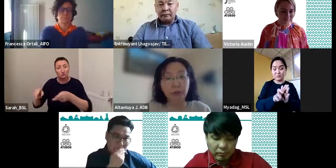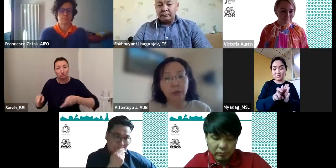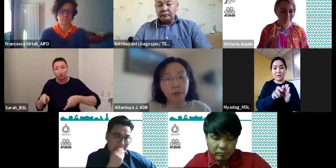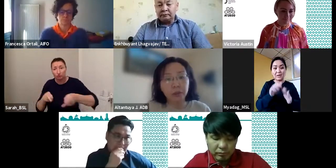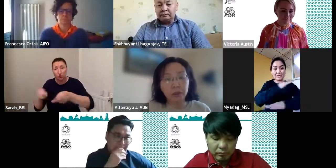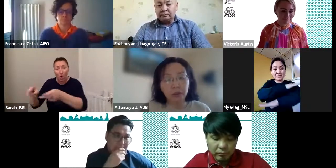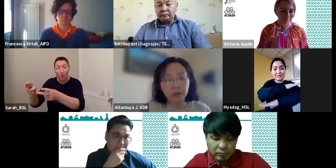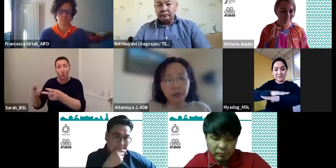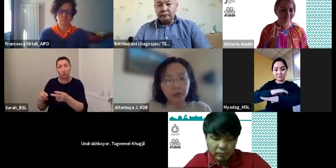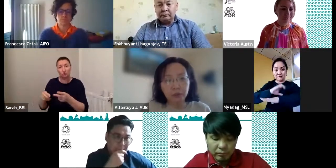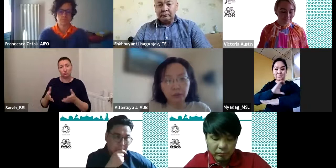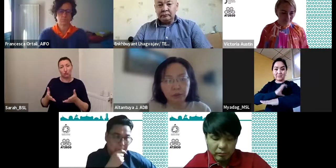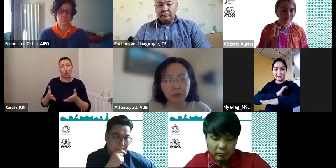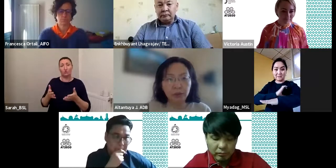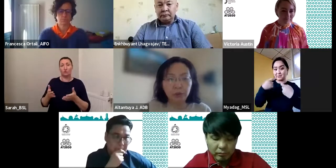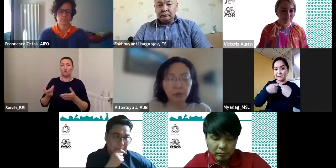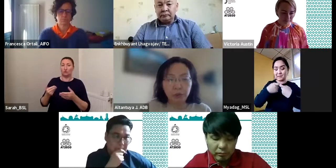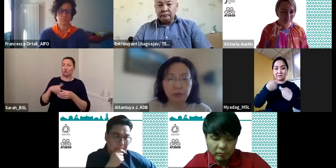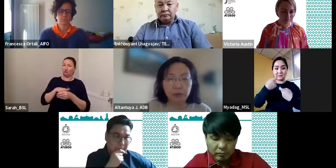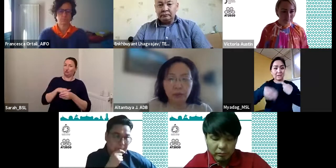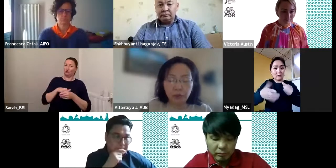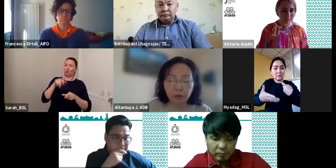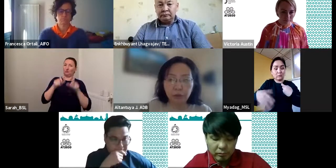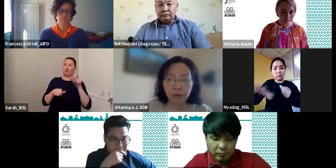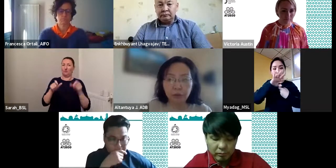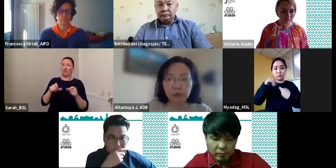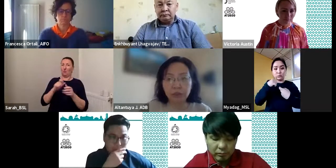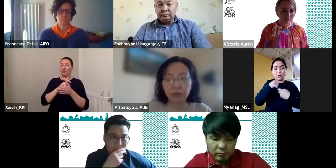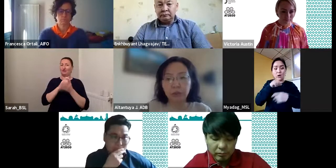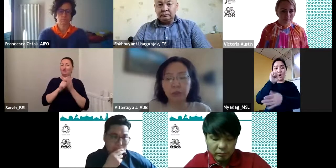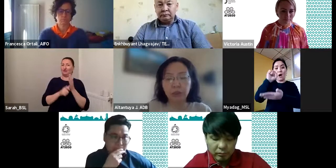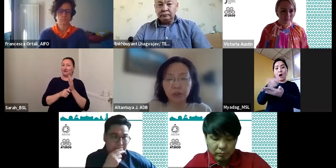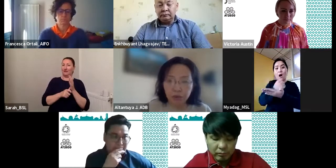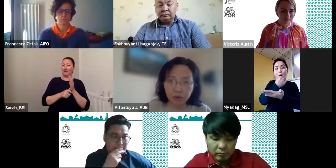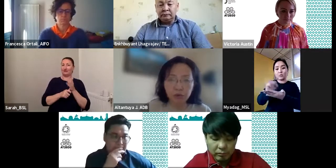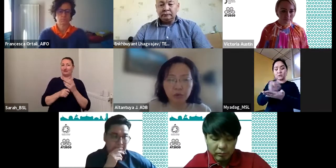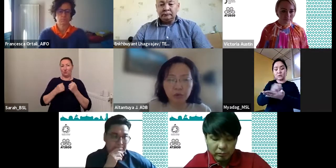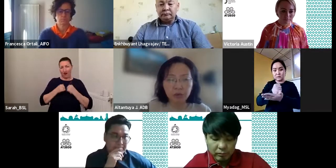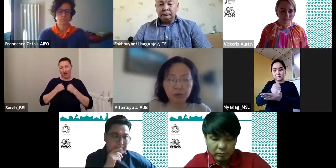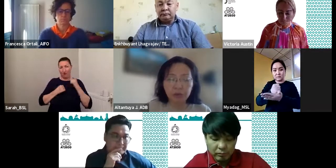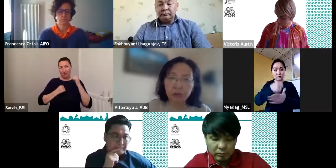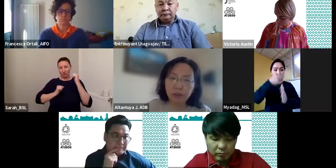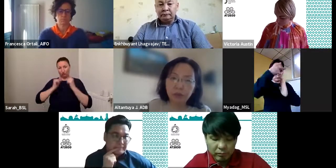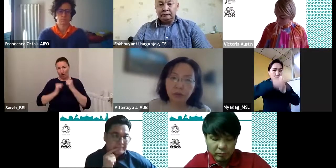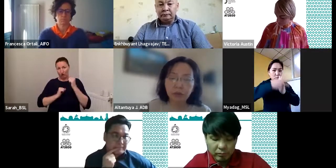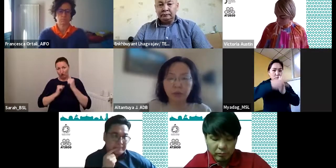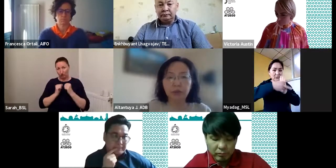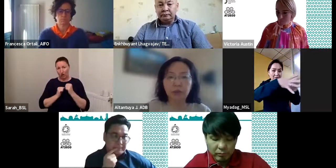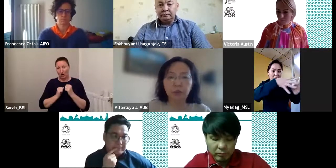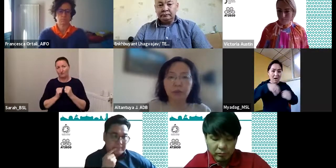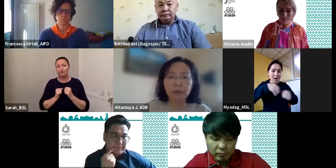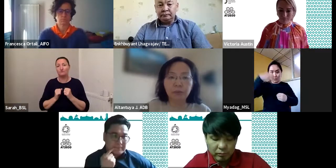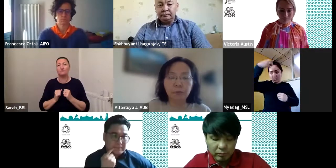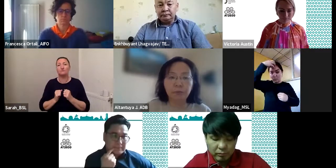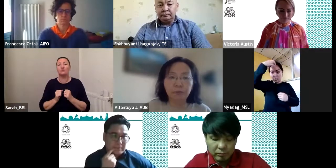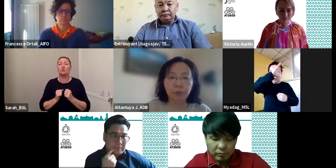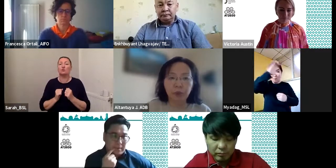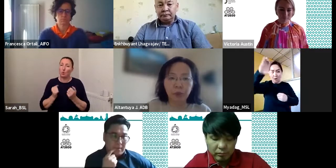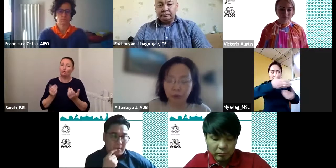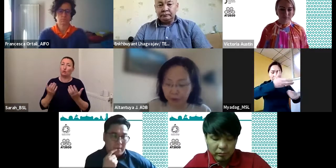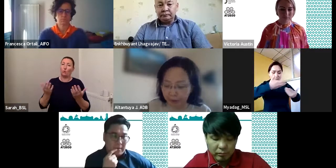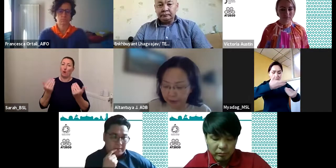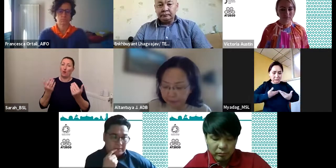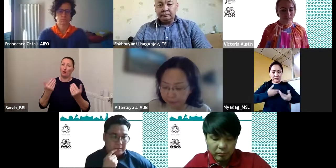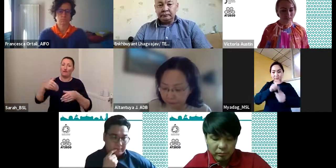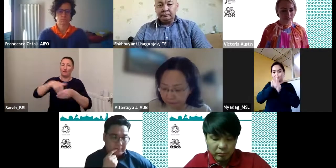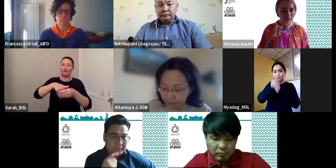гэдэг аудит хийгээд тэр аудитын дүгнэлтийг энэ төрийн байгууллагууд цаашаа аваад шийдвэртээ тусгаад явдаг нэг ийм юмыг нэвтрүүлэх гэсэн